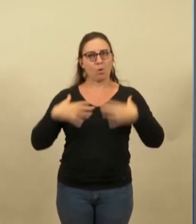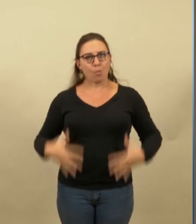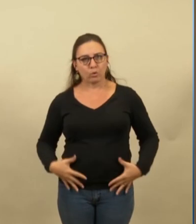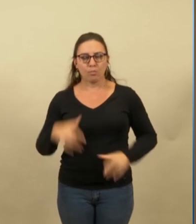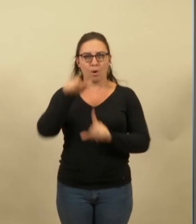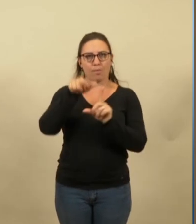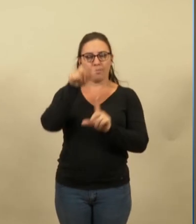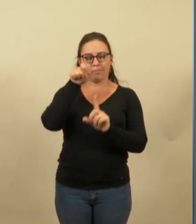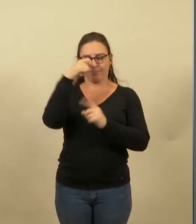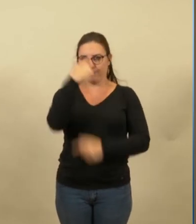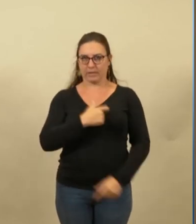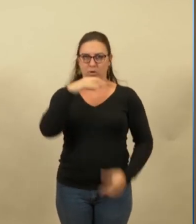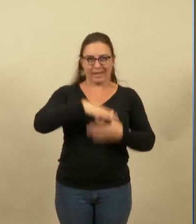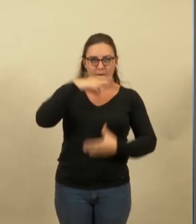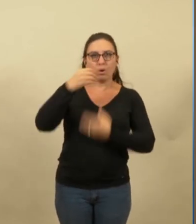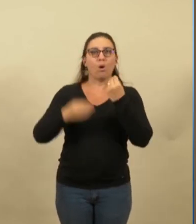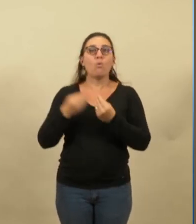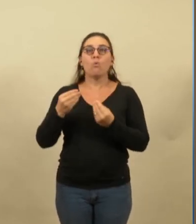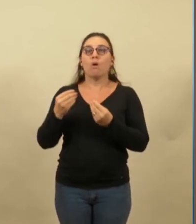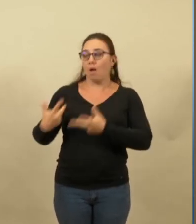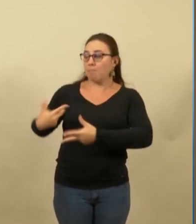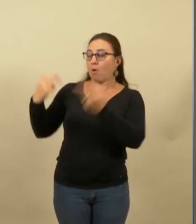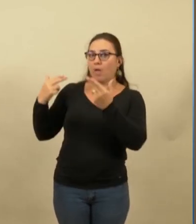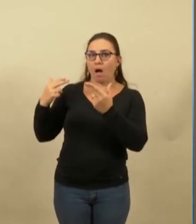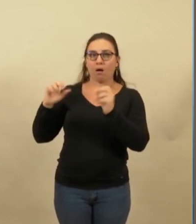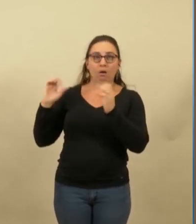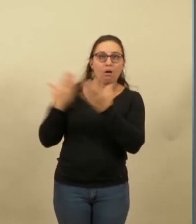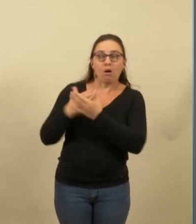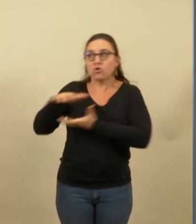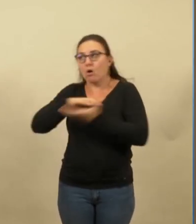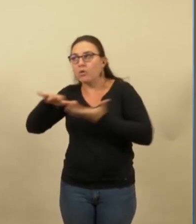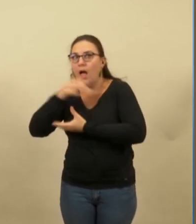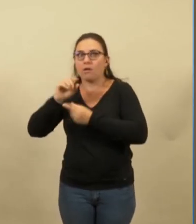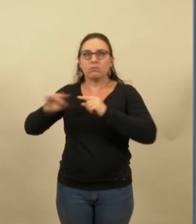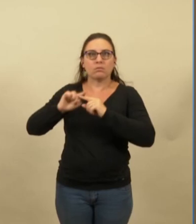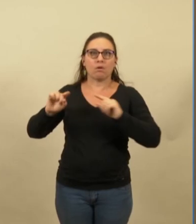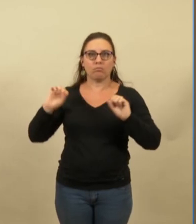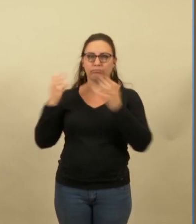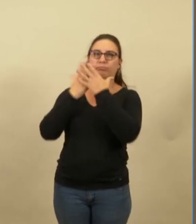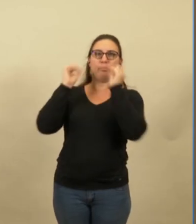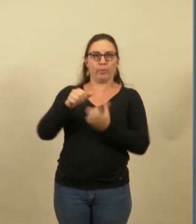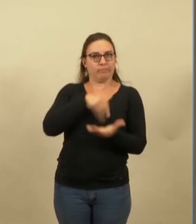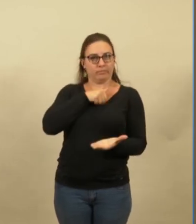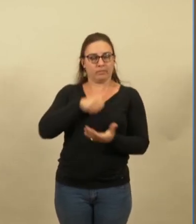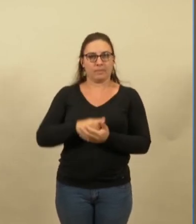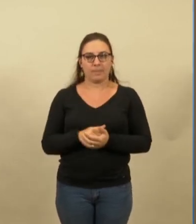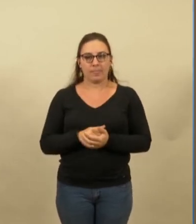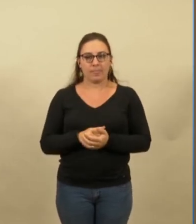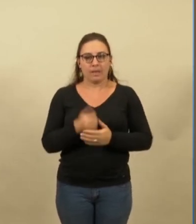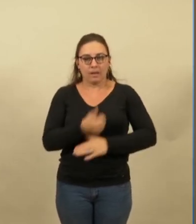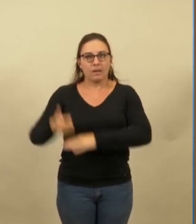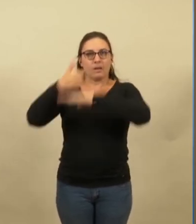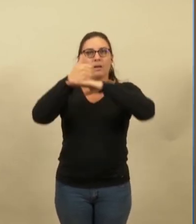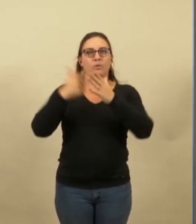une affaire donc survenu au cours de son mandat pour illustrer cela à la tête de la ville donc depuis